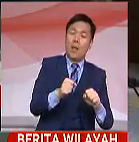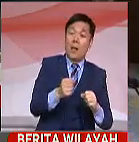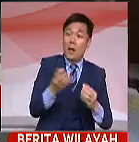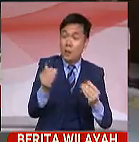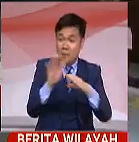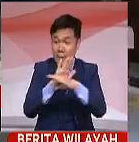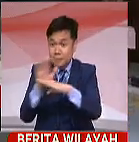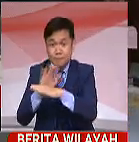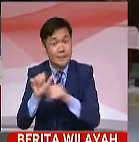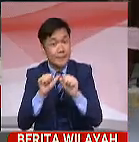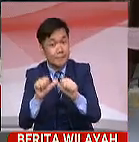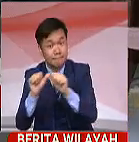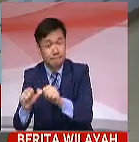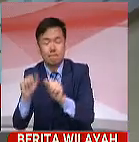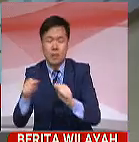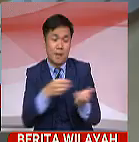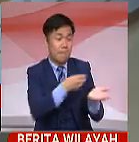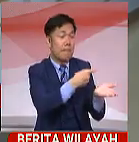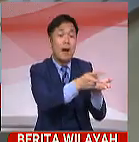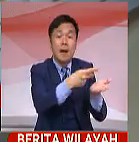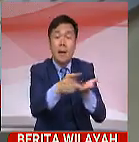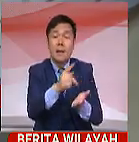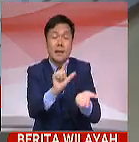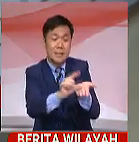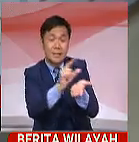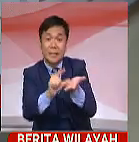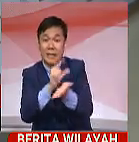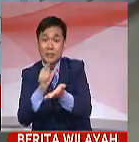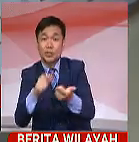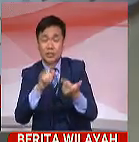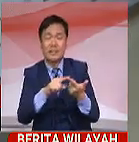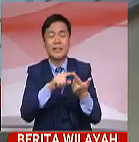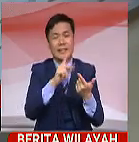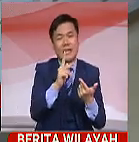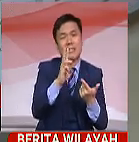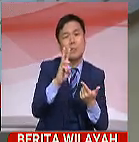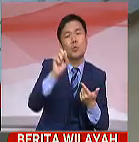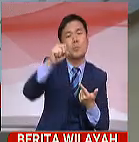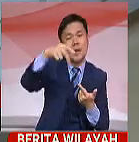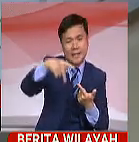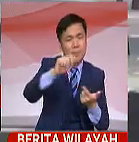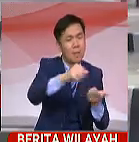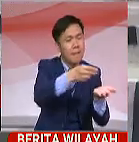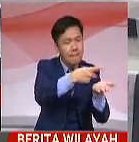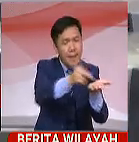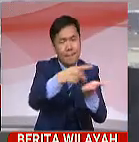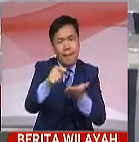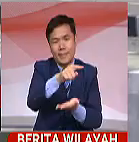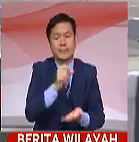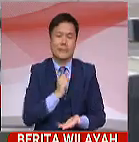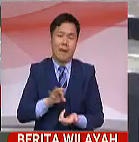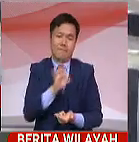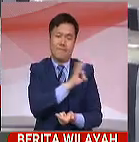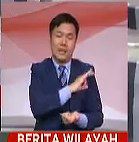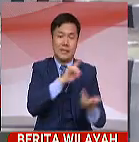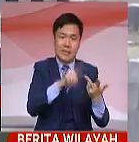pendapatan sekaligus dapat membayar gaji pekerja termasuk caruman Kumpulan Wang Simpanan Pekerja KWSP dan